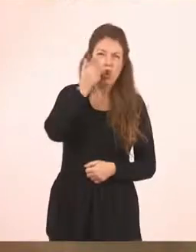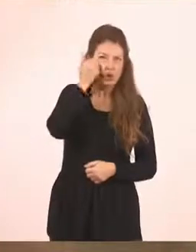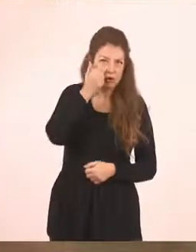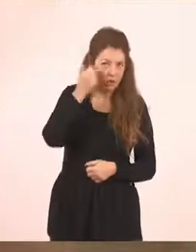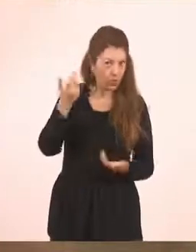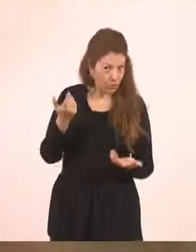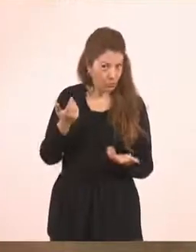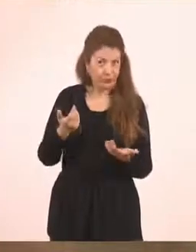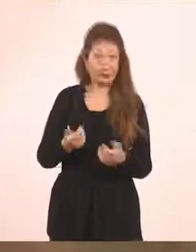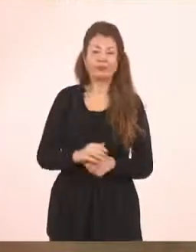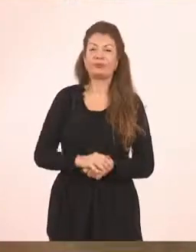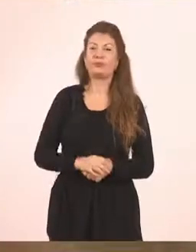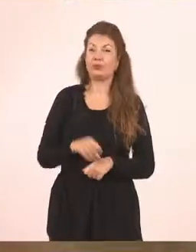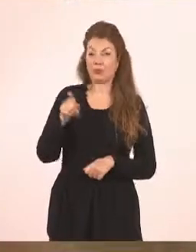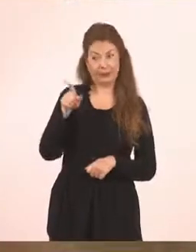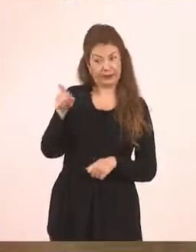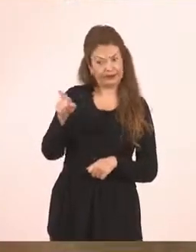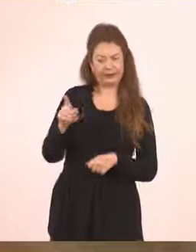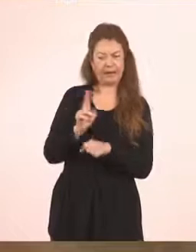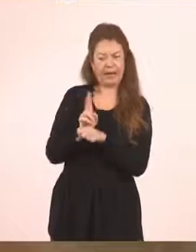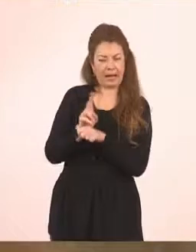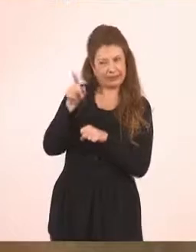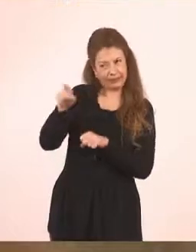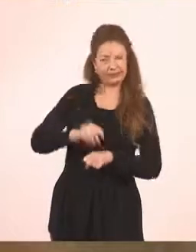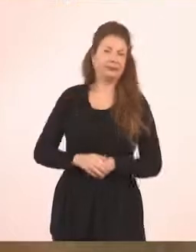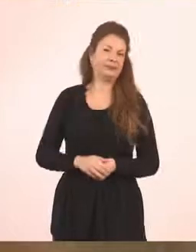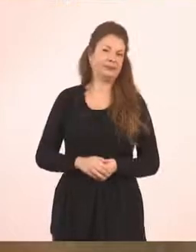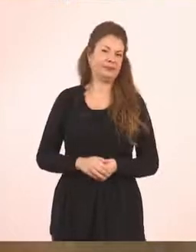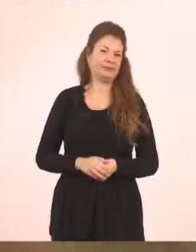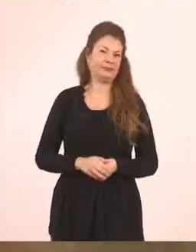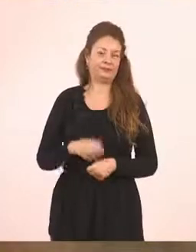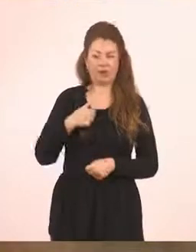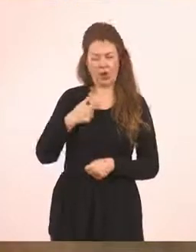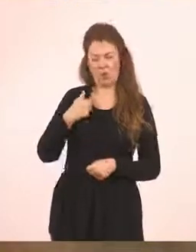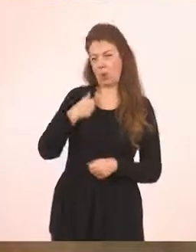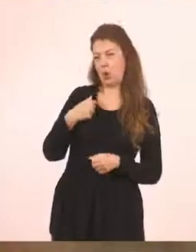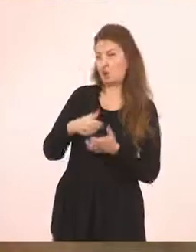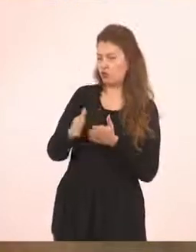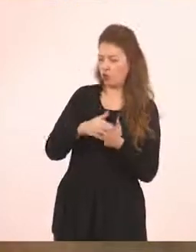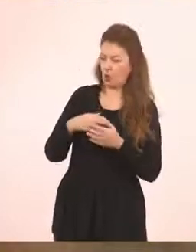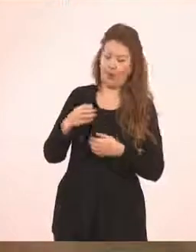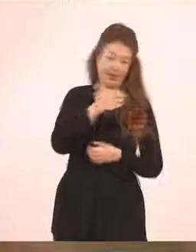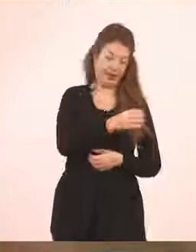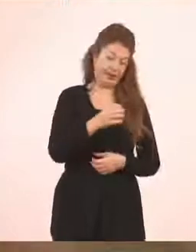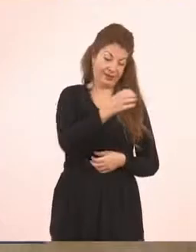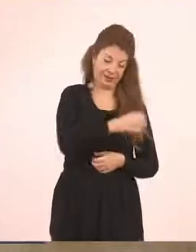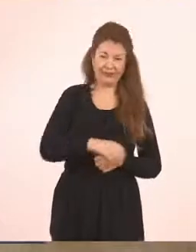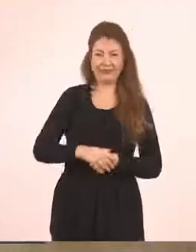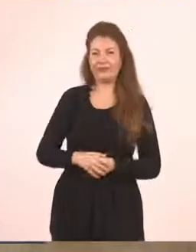Ωραία. Λοιπόν, σειρά σου να δω αν το έμαθες. Εντάξει. Δώσε μου το μπλε και το κόκκινο εμένα. Πάρε το μπλε, πάρε και το